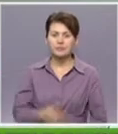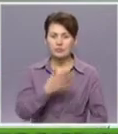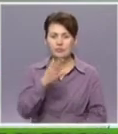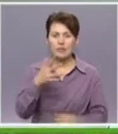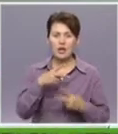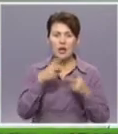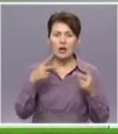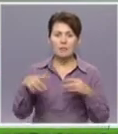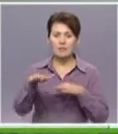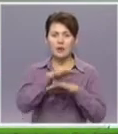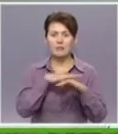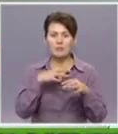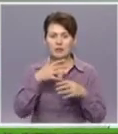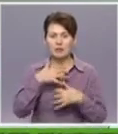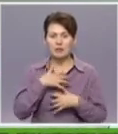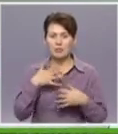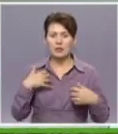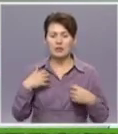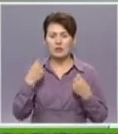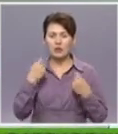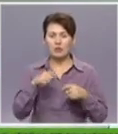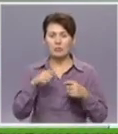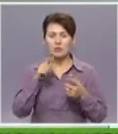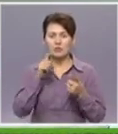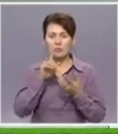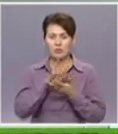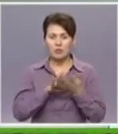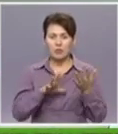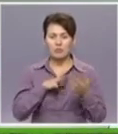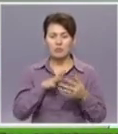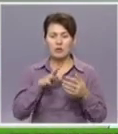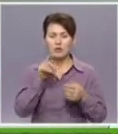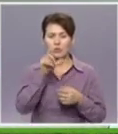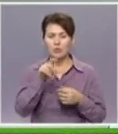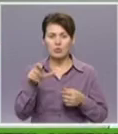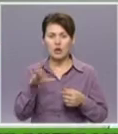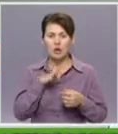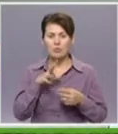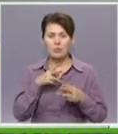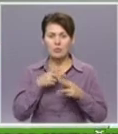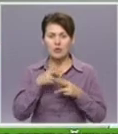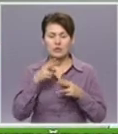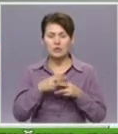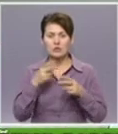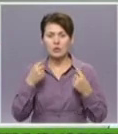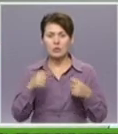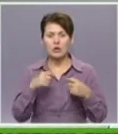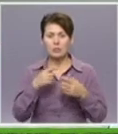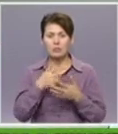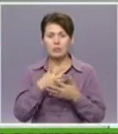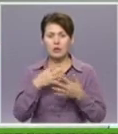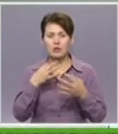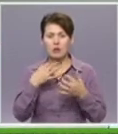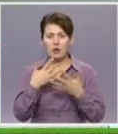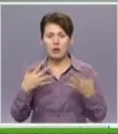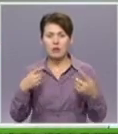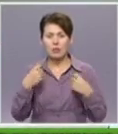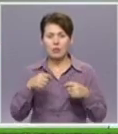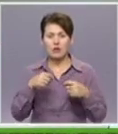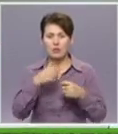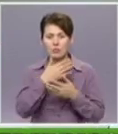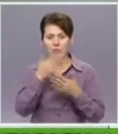Сонымен қатар шаһарымызда жабайы саудамен күрес жалғасуда. Жүргіншілер жолына бөгет жасап, тауарларды бей-берекет жайған саудагерлер